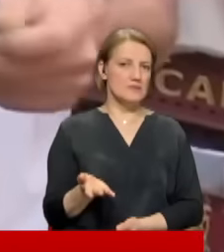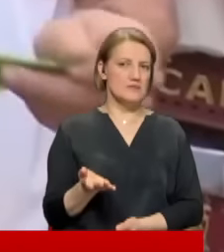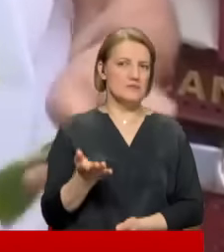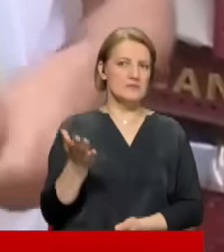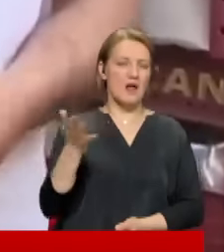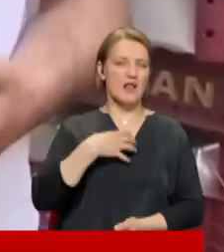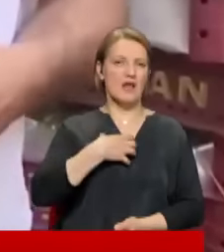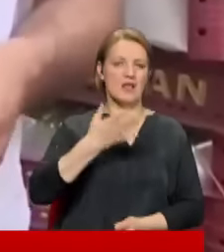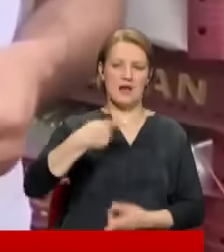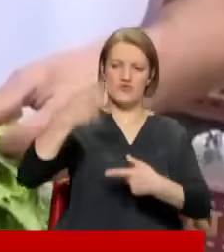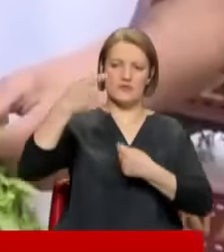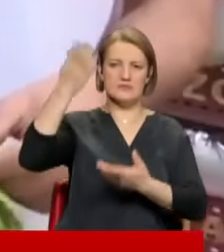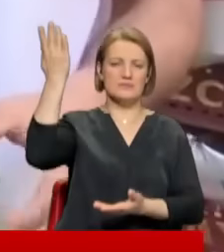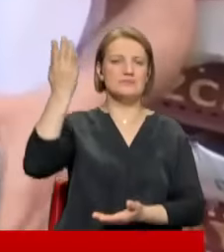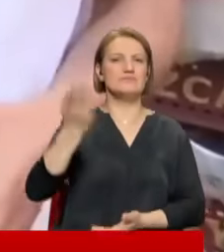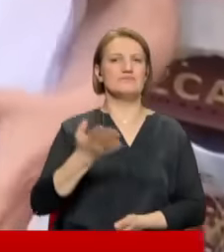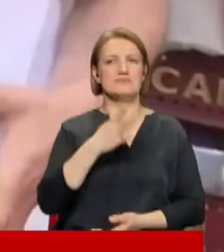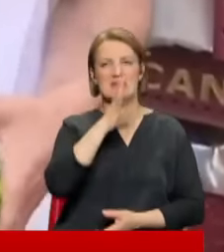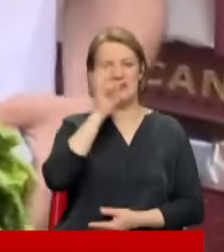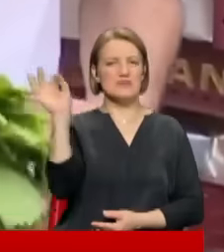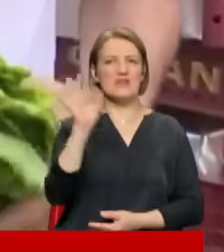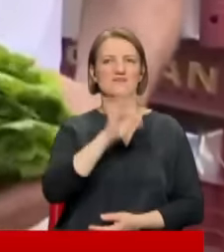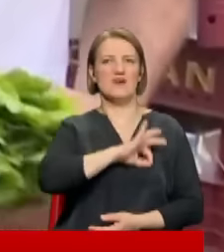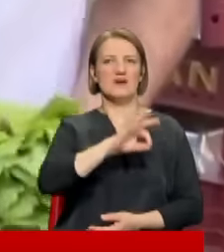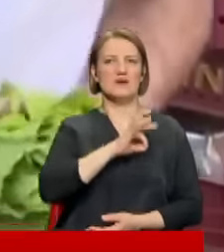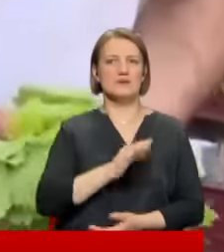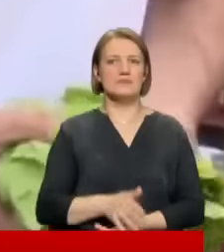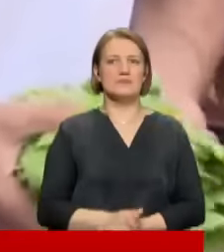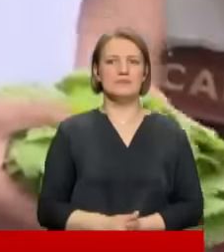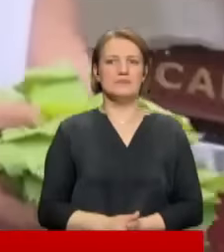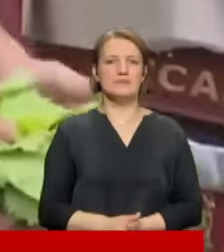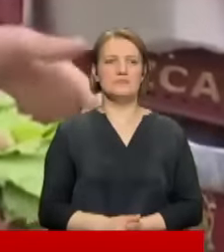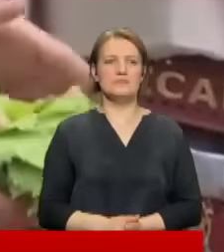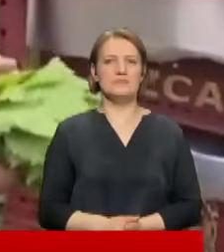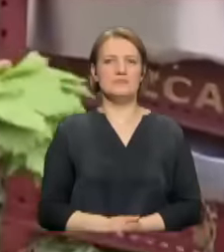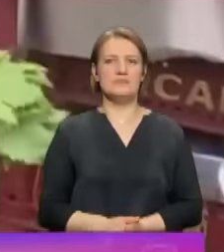Alsın kendileri harcasın. Allah, kimseden fayda yoktu. Ne varsa başın kaçın.